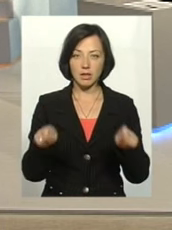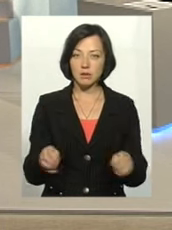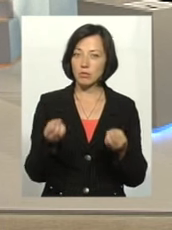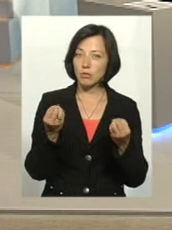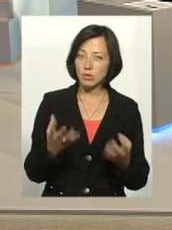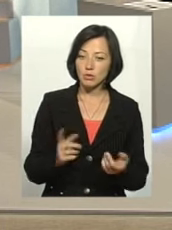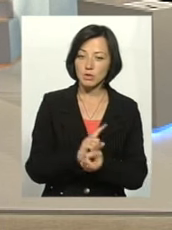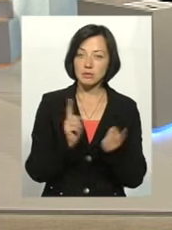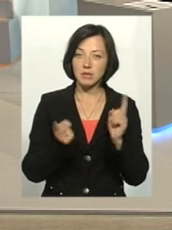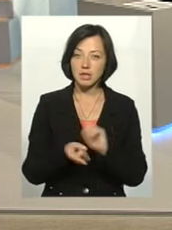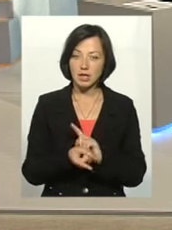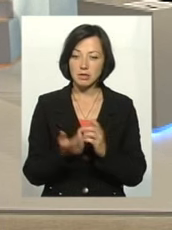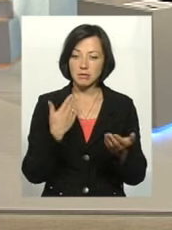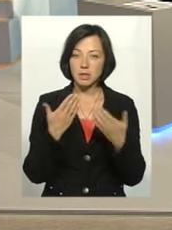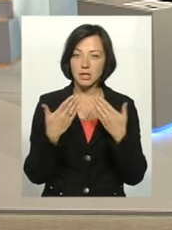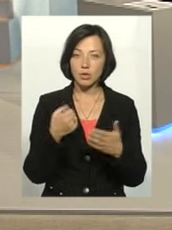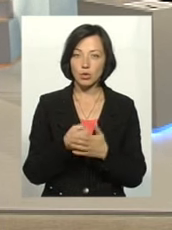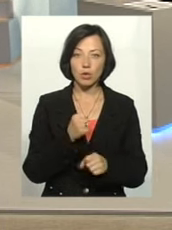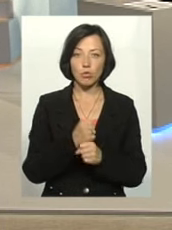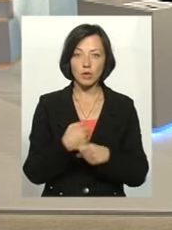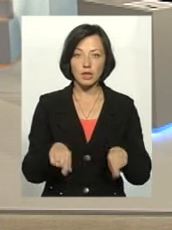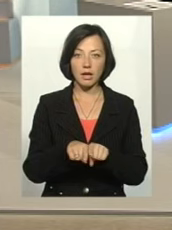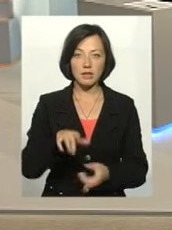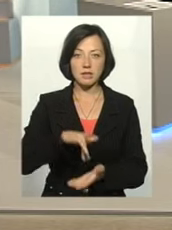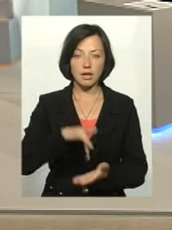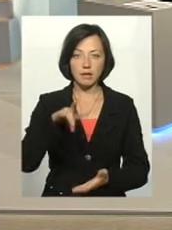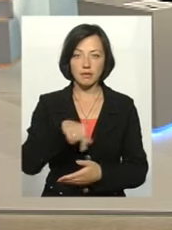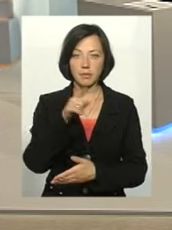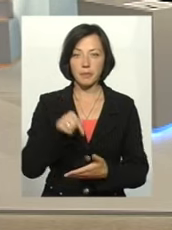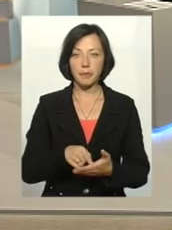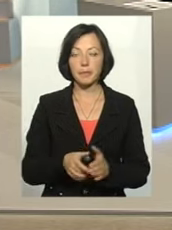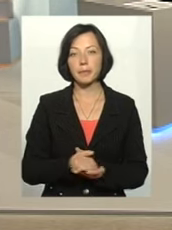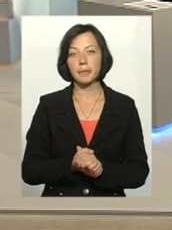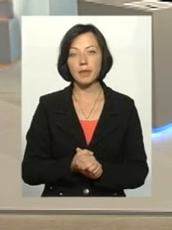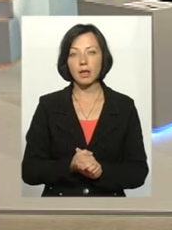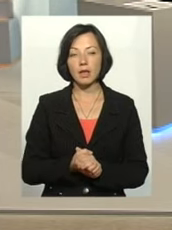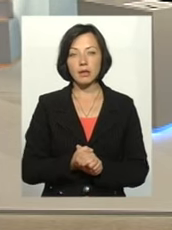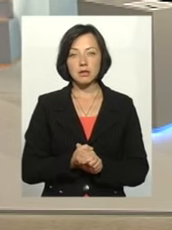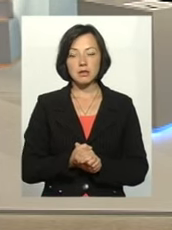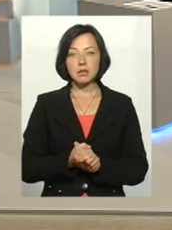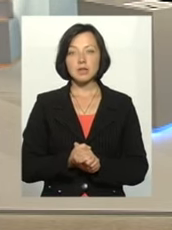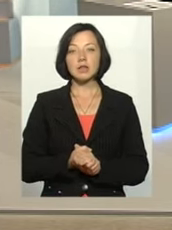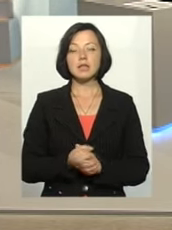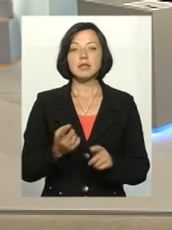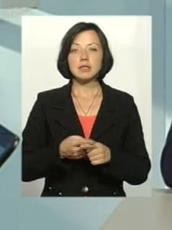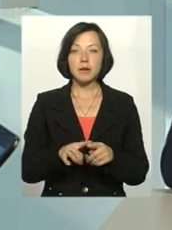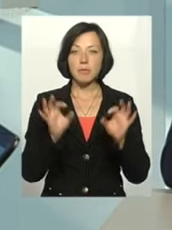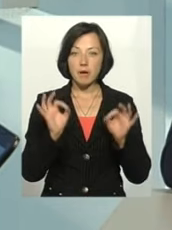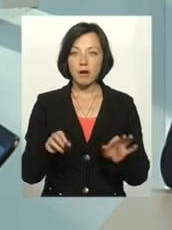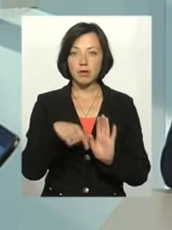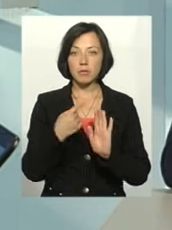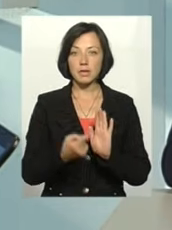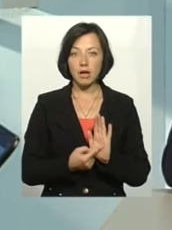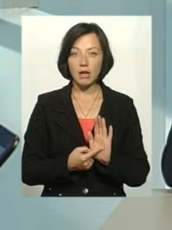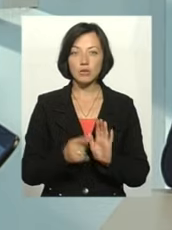просто має змінитися підхід до роботи таких центрів? Ну, скажімо, ви знаєте, це дуже правильне питання в огляді